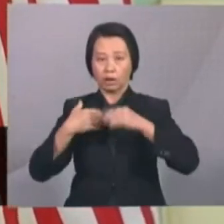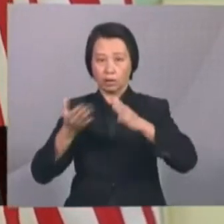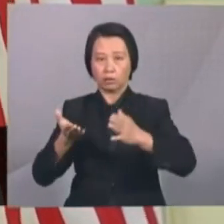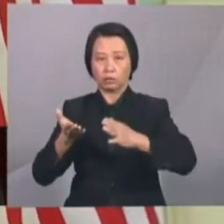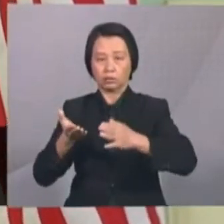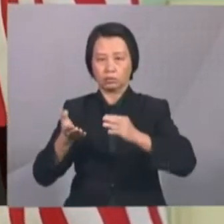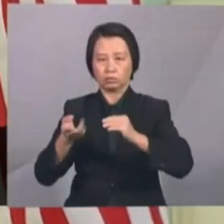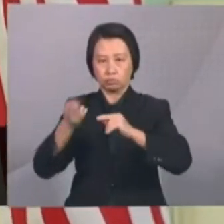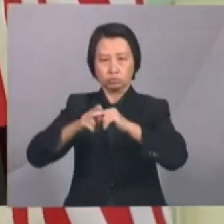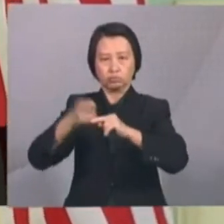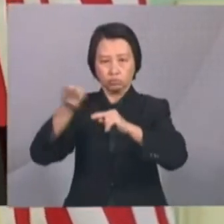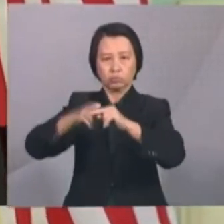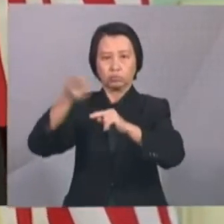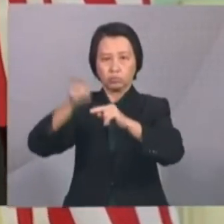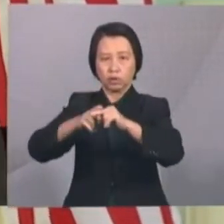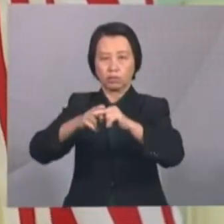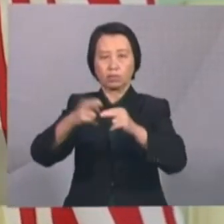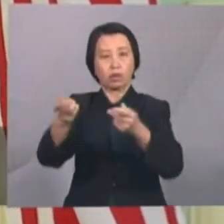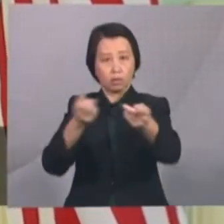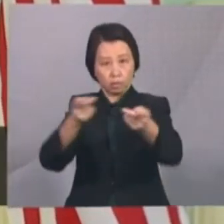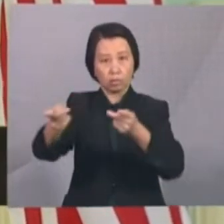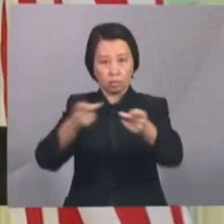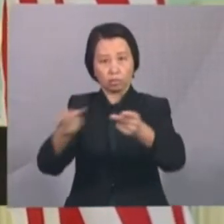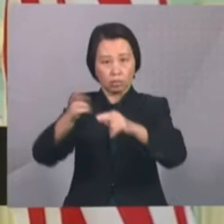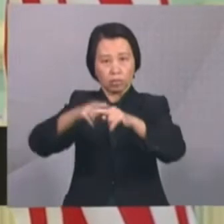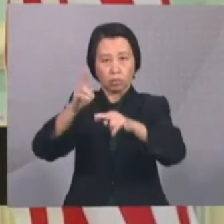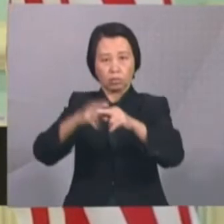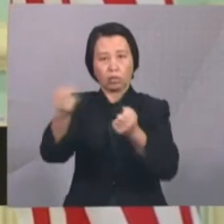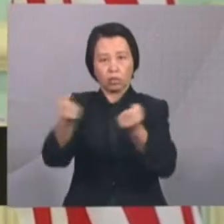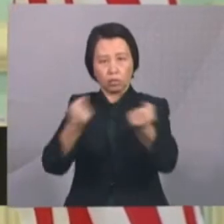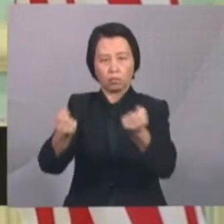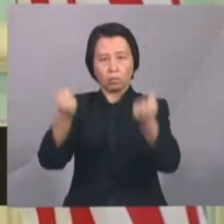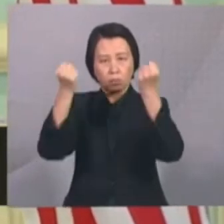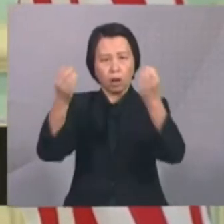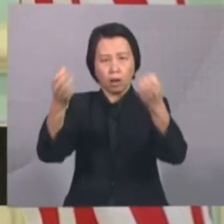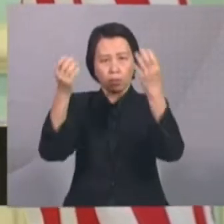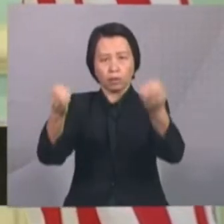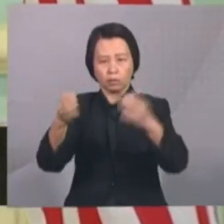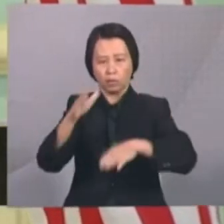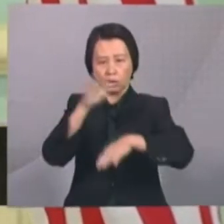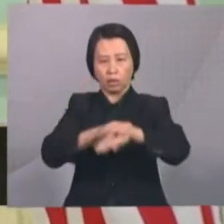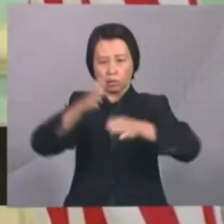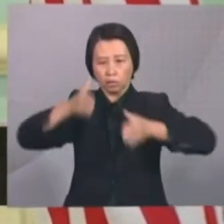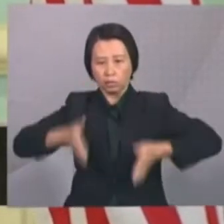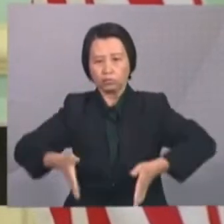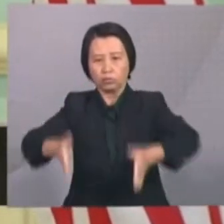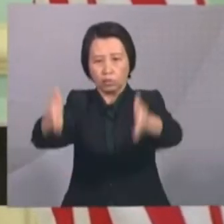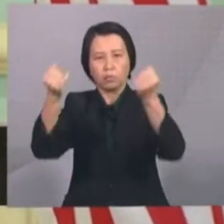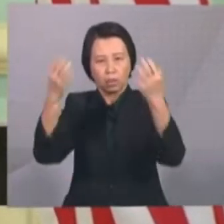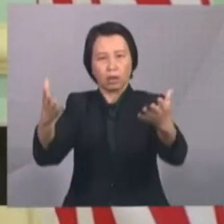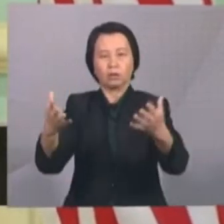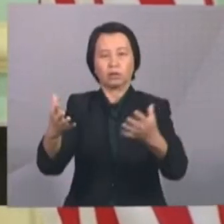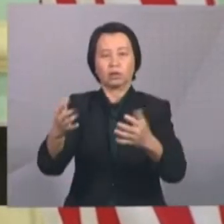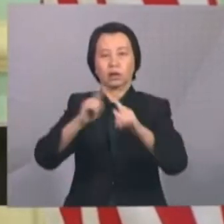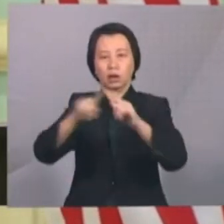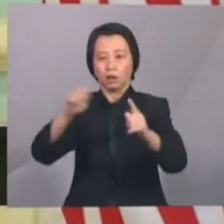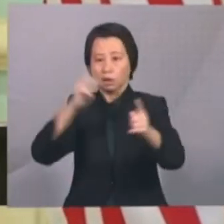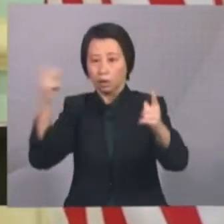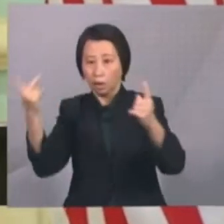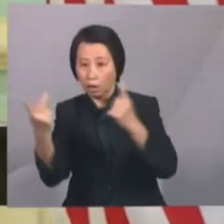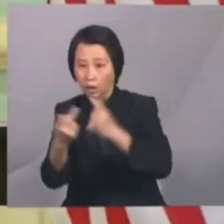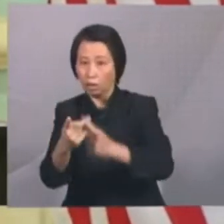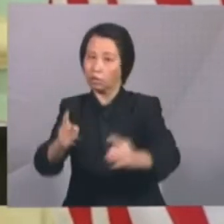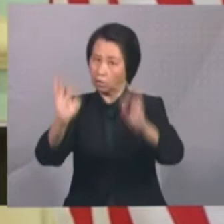dari segi jumlah kroto kendaraan yang berada di Jalan Raya Tetapi keadaan masih